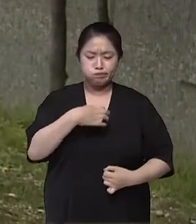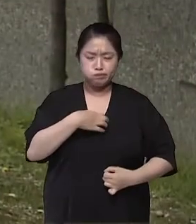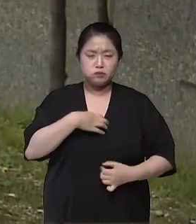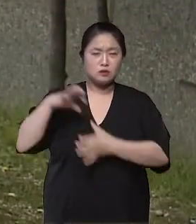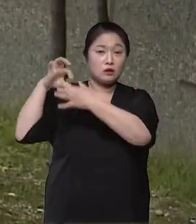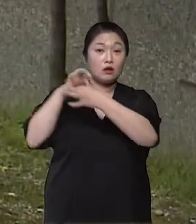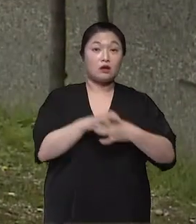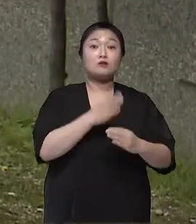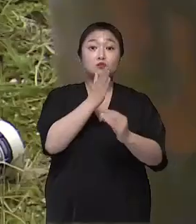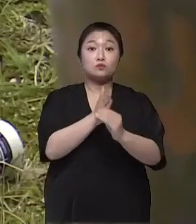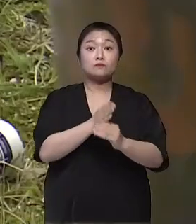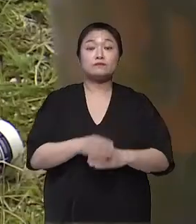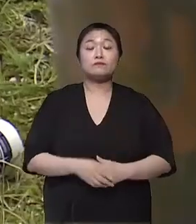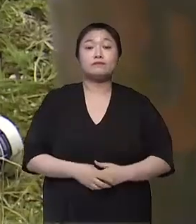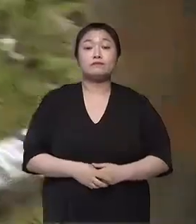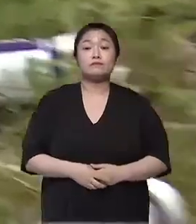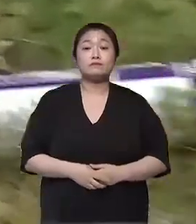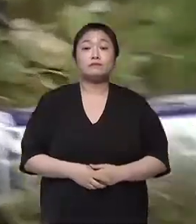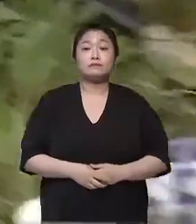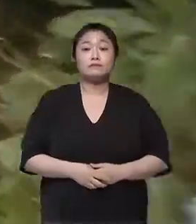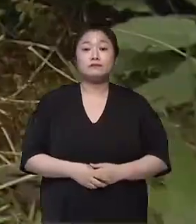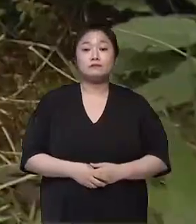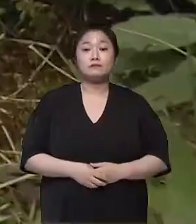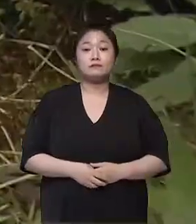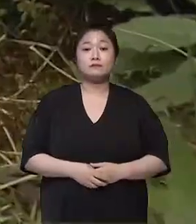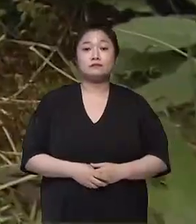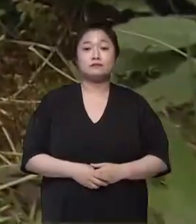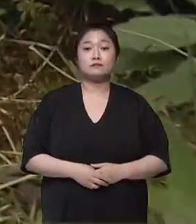노출되어 있습니다 kbc 식민지 입니다